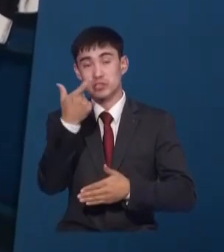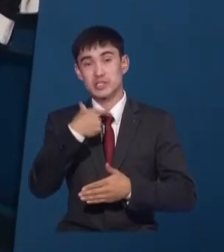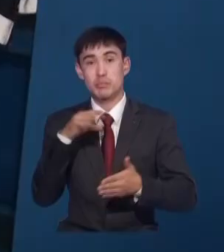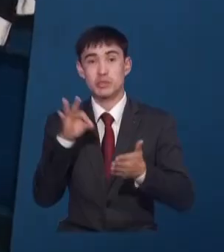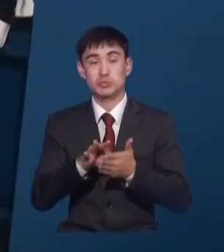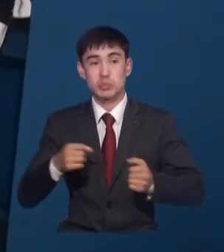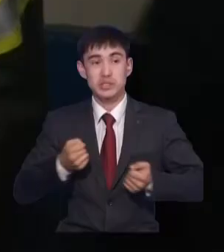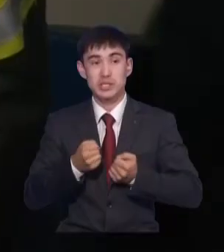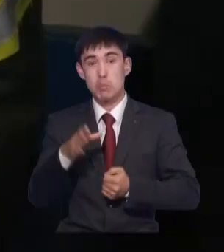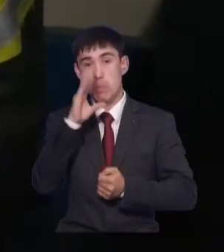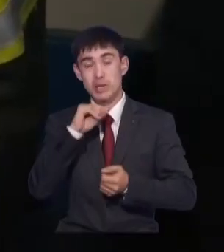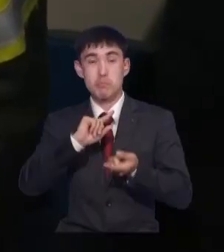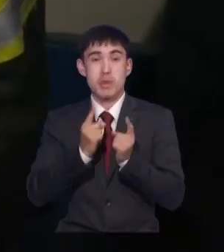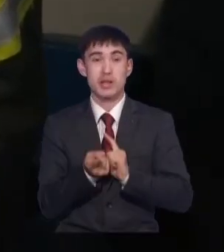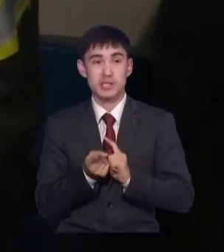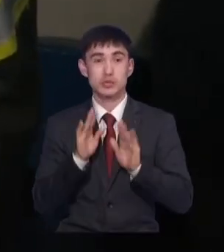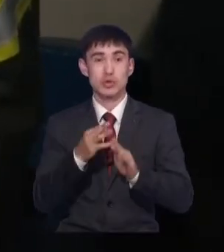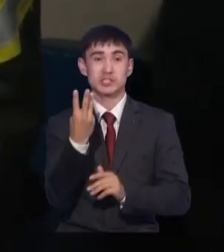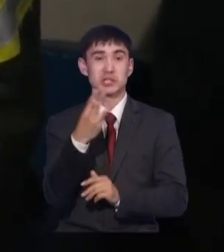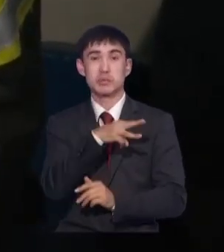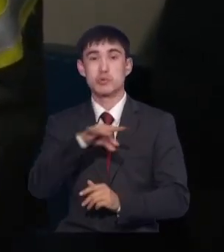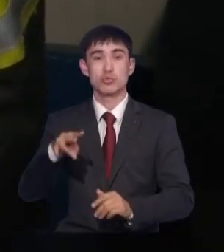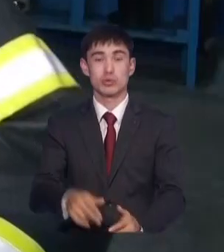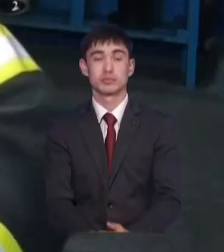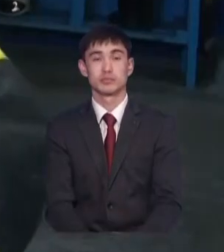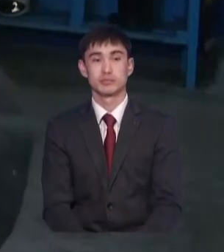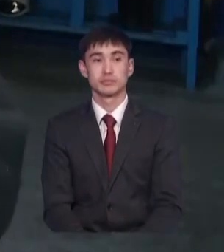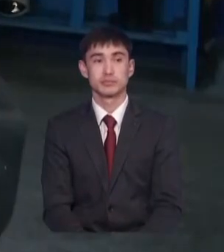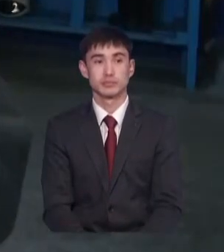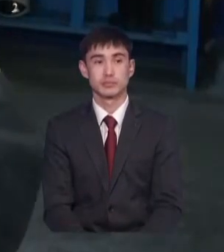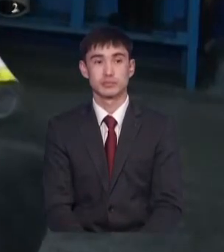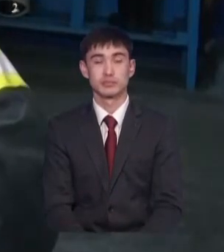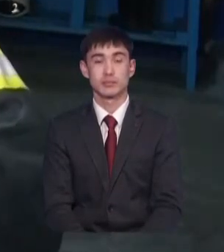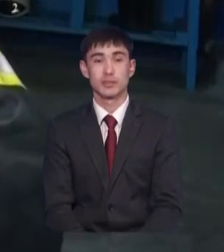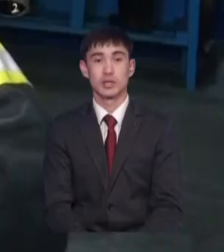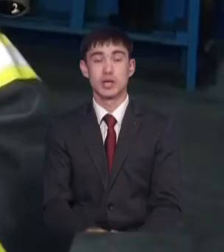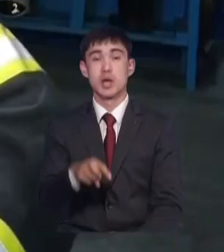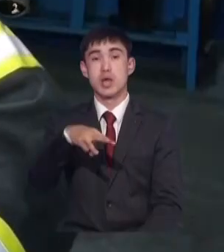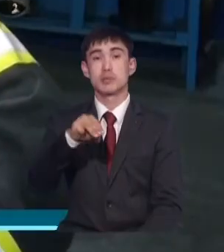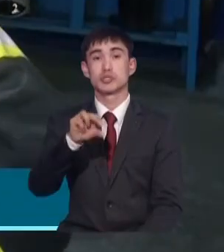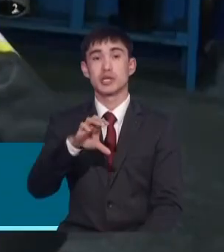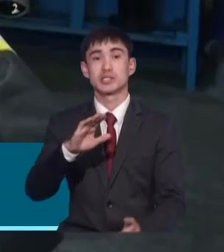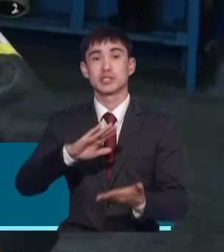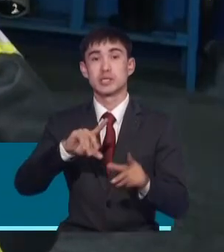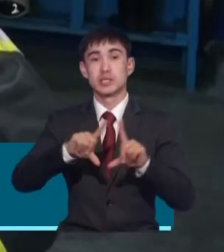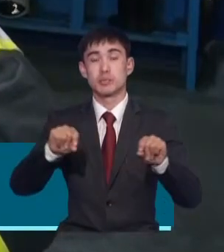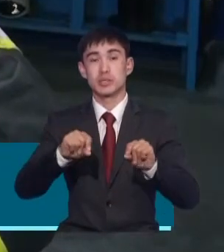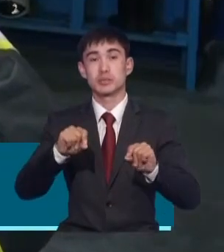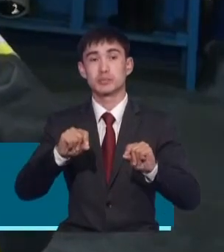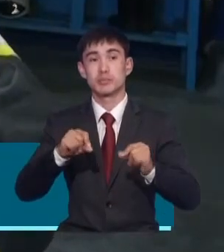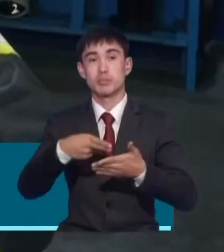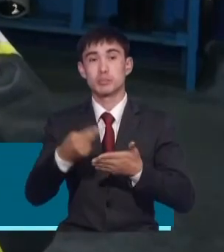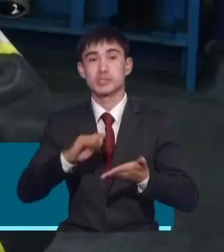роли спасателей, смогли переодеться только за 3 минуты. С департаментом ЧС был подписан меморандум. Согласно этому меморандуму,